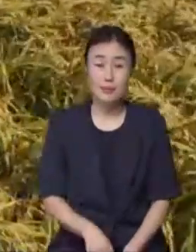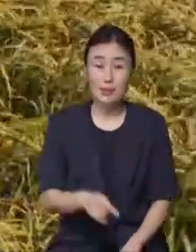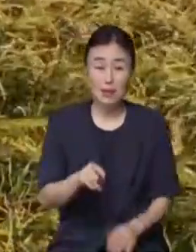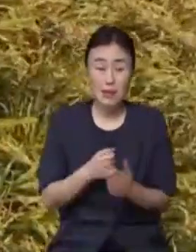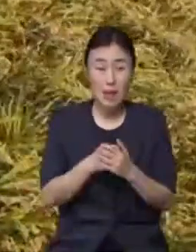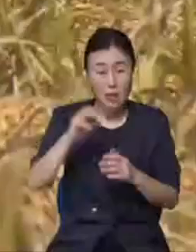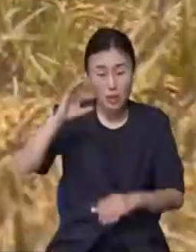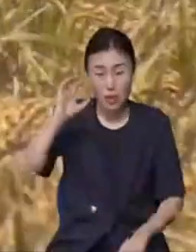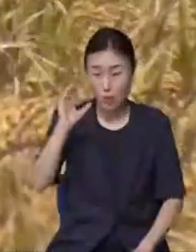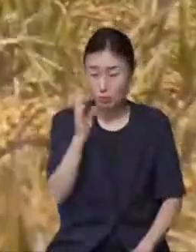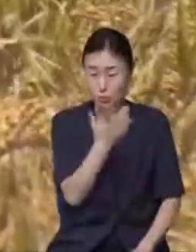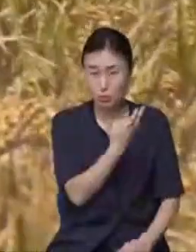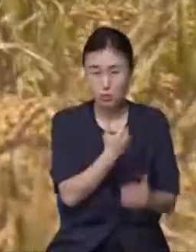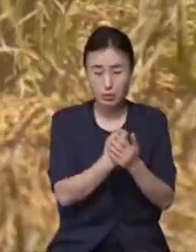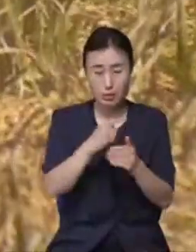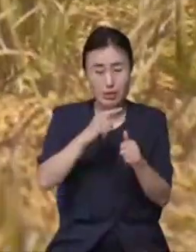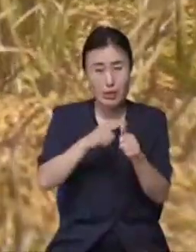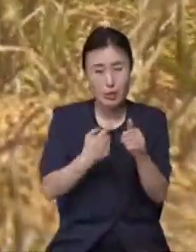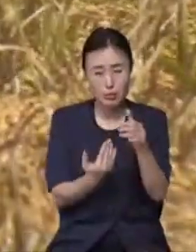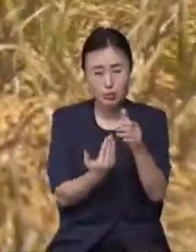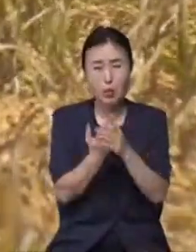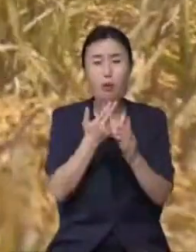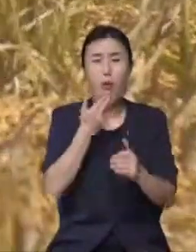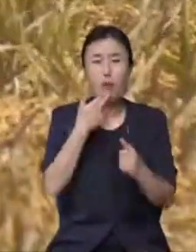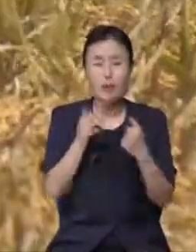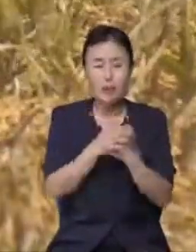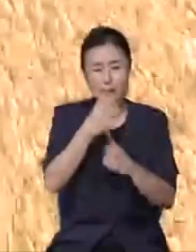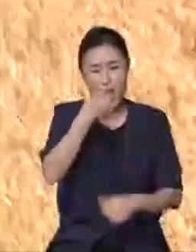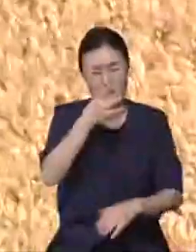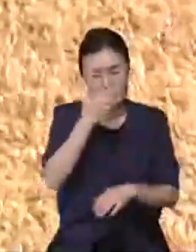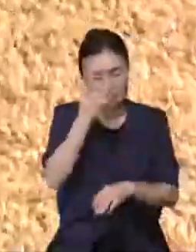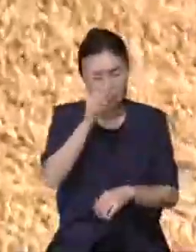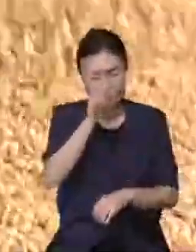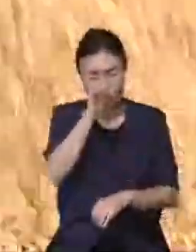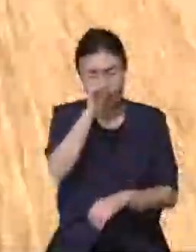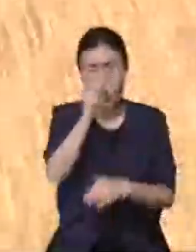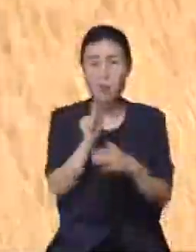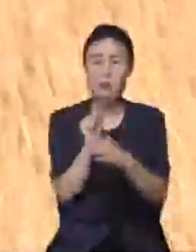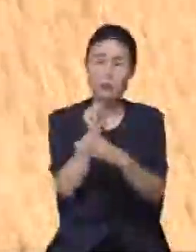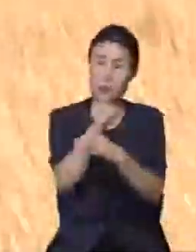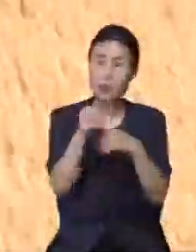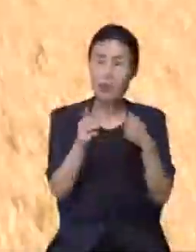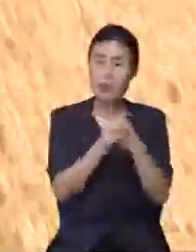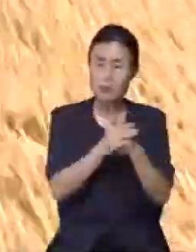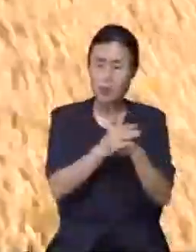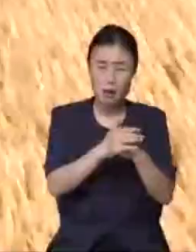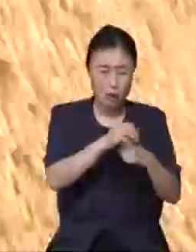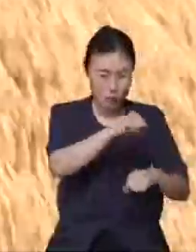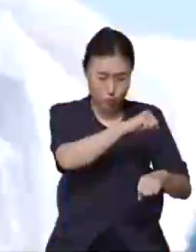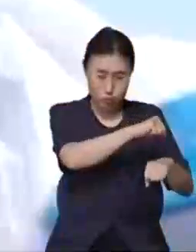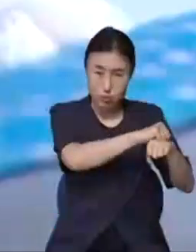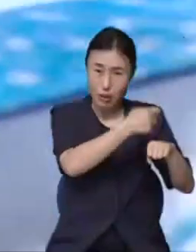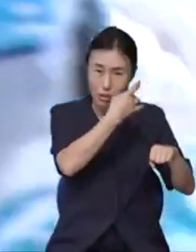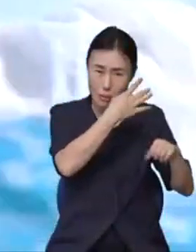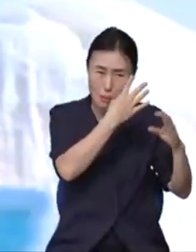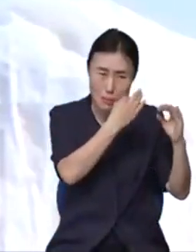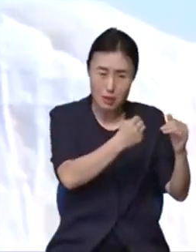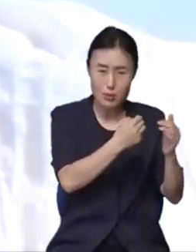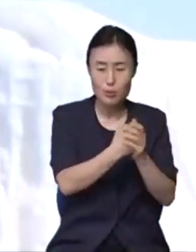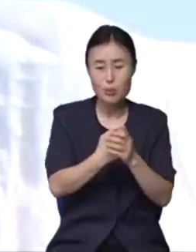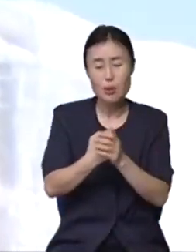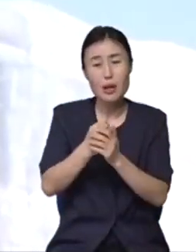올해는 태풍 등 이렇다 할 자연재해도 없어 풍작이 예상되는 상황. 재고 쌀이 잔뜩 쌓인 상황에서 다음